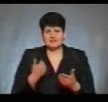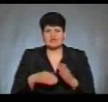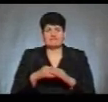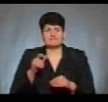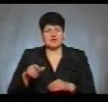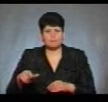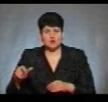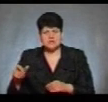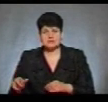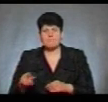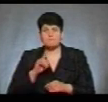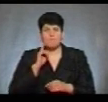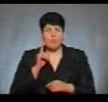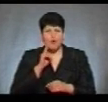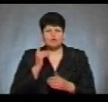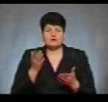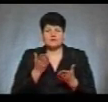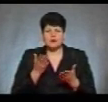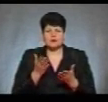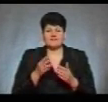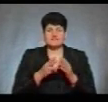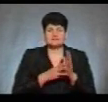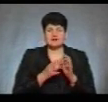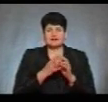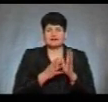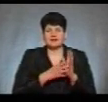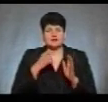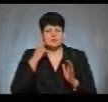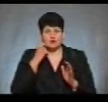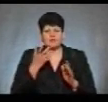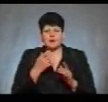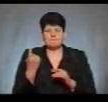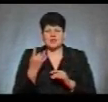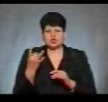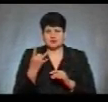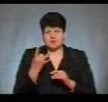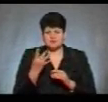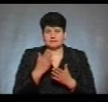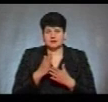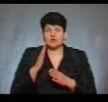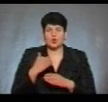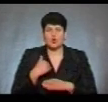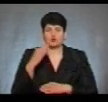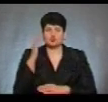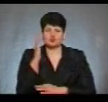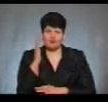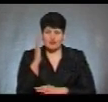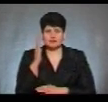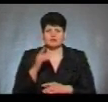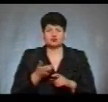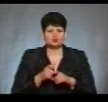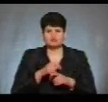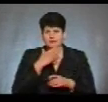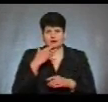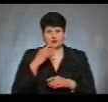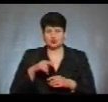виборців, молодь, яка 18-19 років, яка особливо перші рази має голосувати, дуже багато